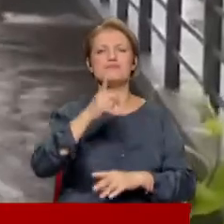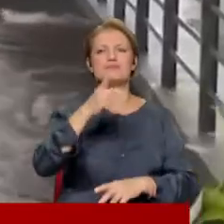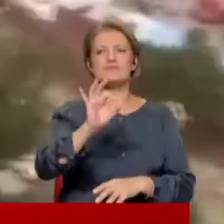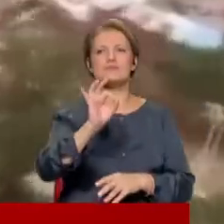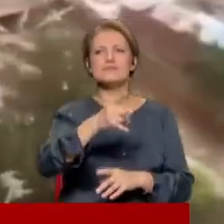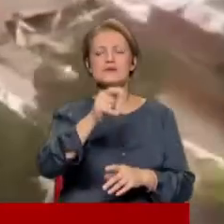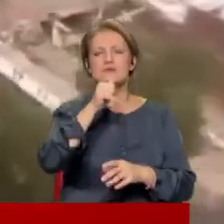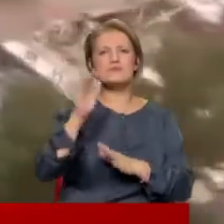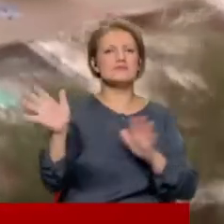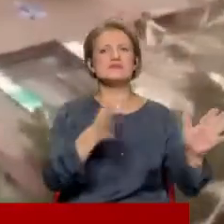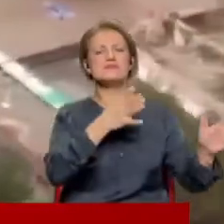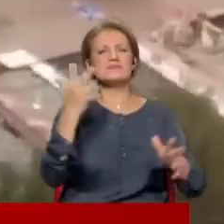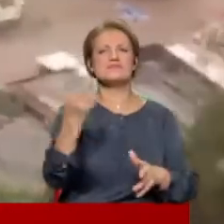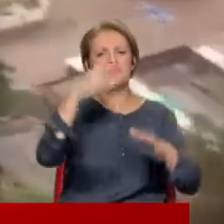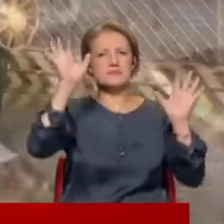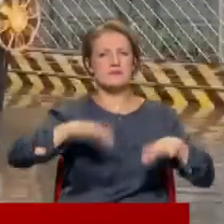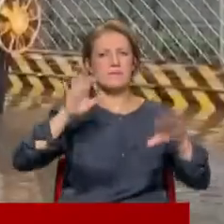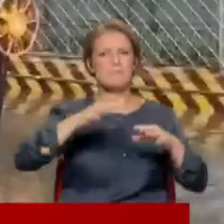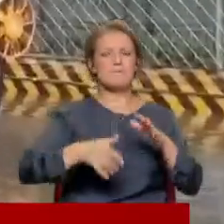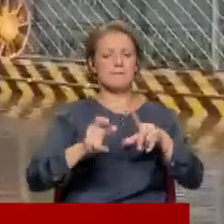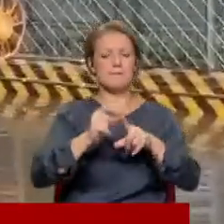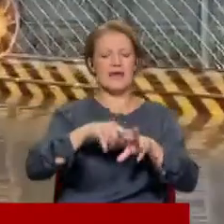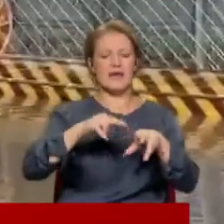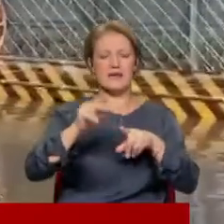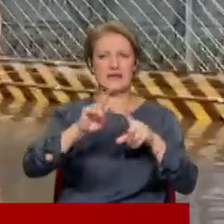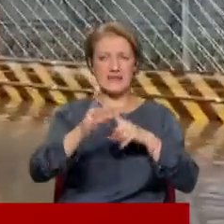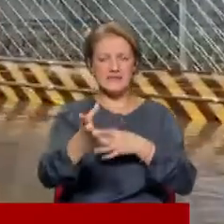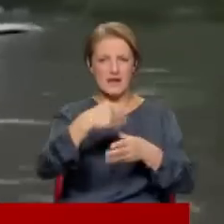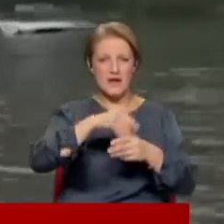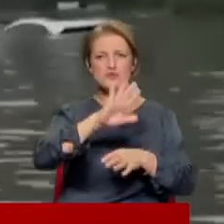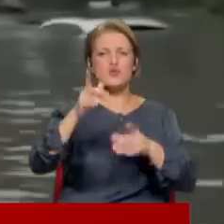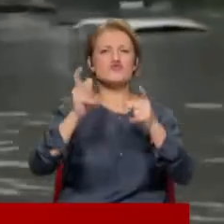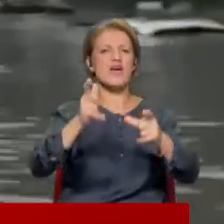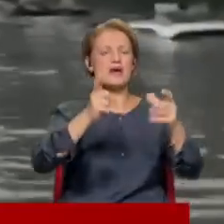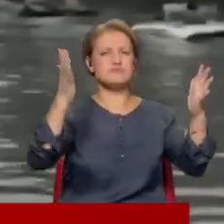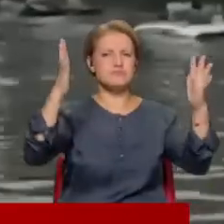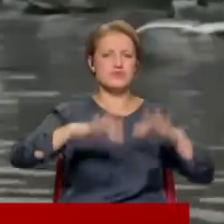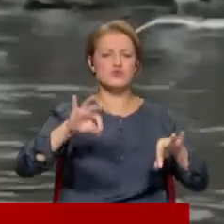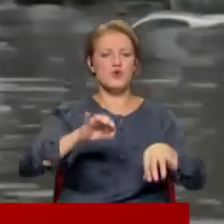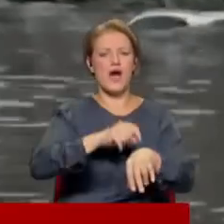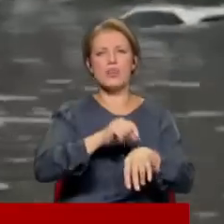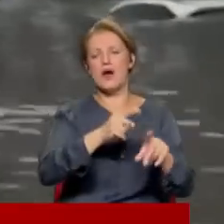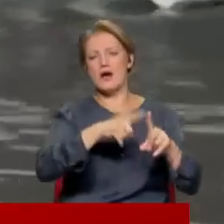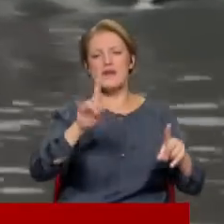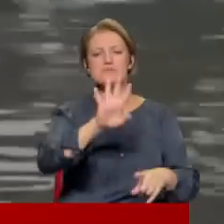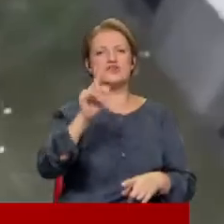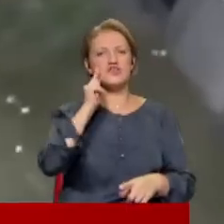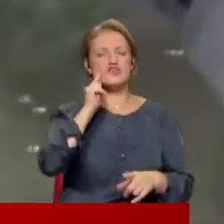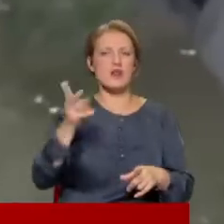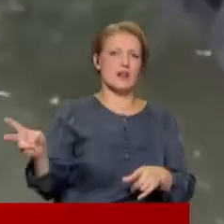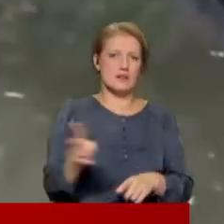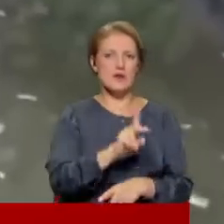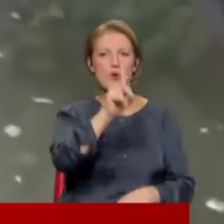Doksuri tayfununu takip eden şiddetli yağışlar başkent Pekin dahil olmak üzere pek çok şehri yıktı geçti. Şu ana kadar 45 kişi hayatını